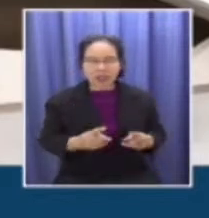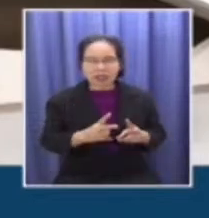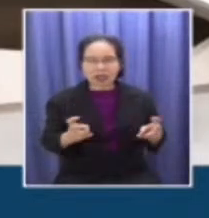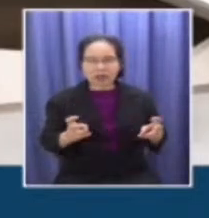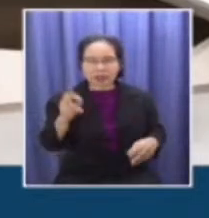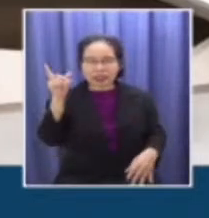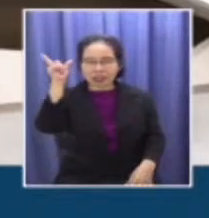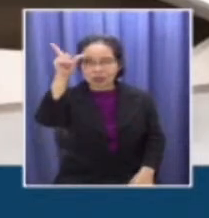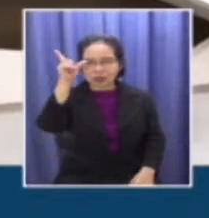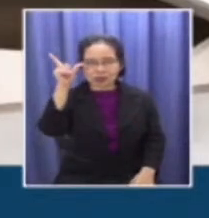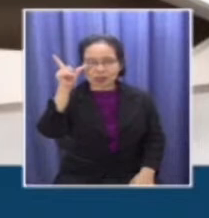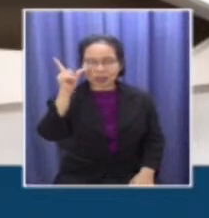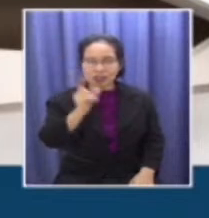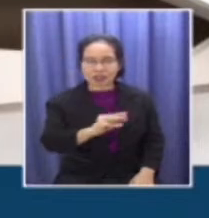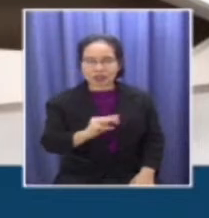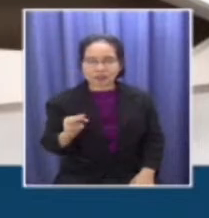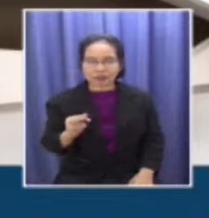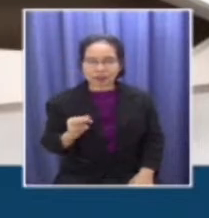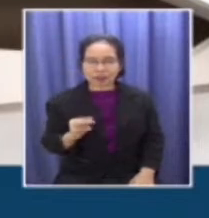nti